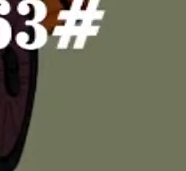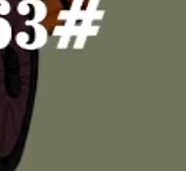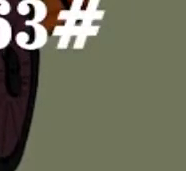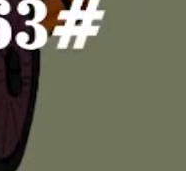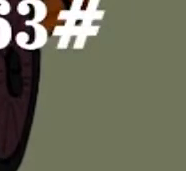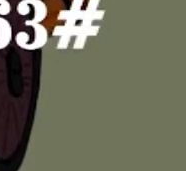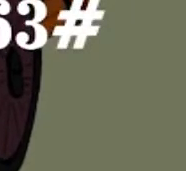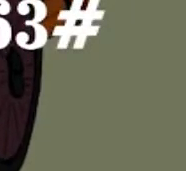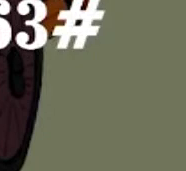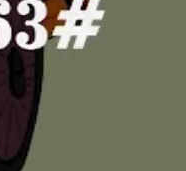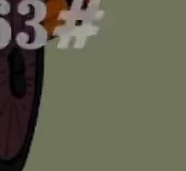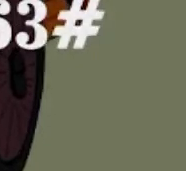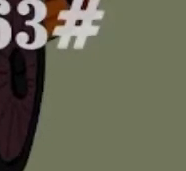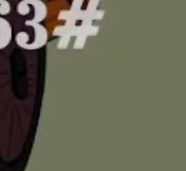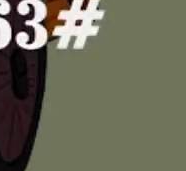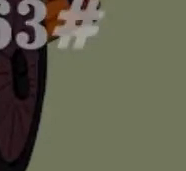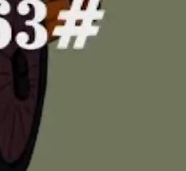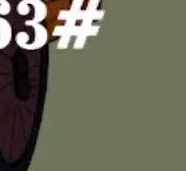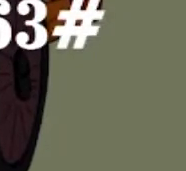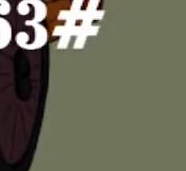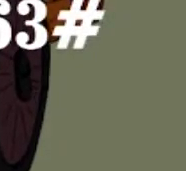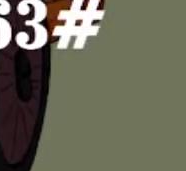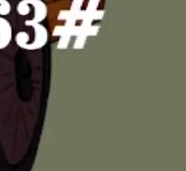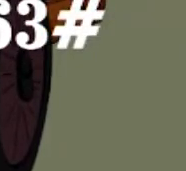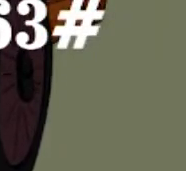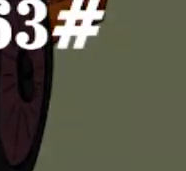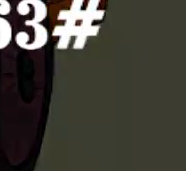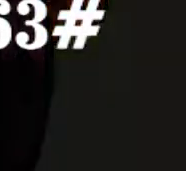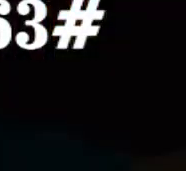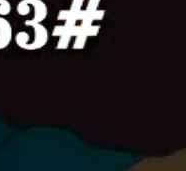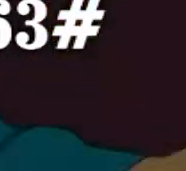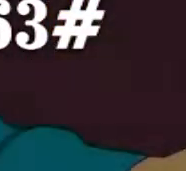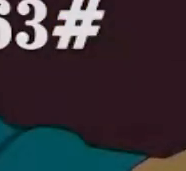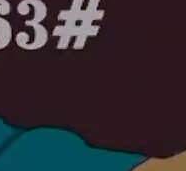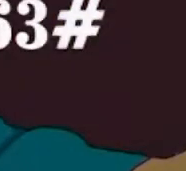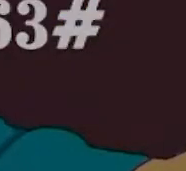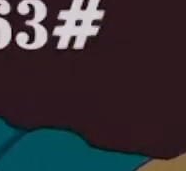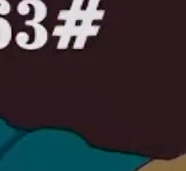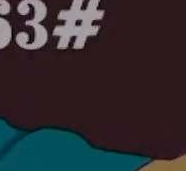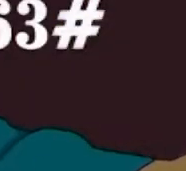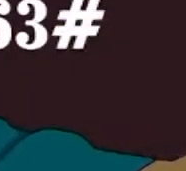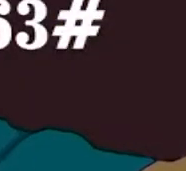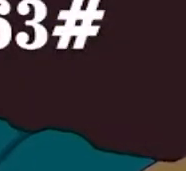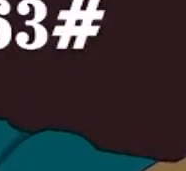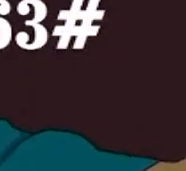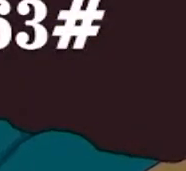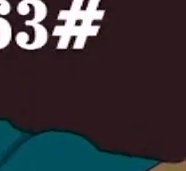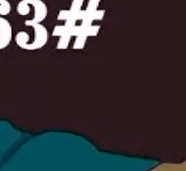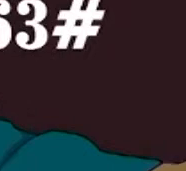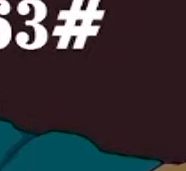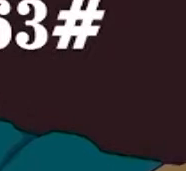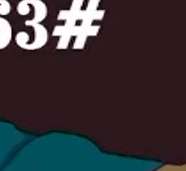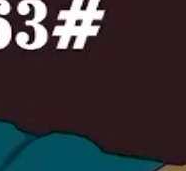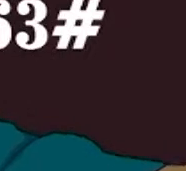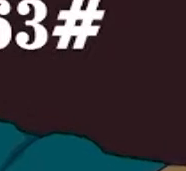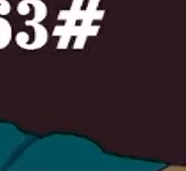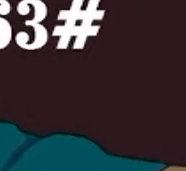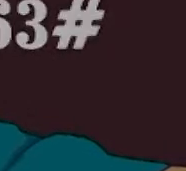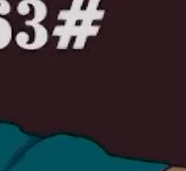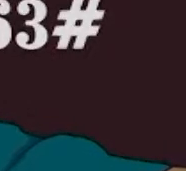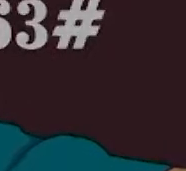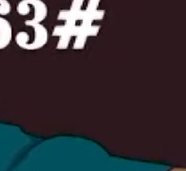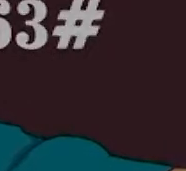Unavyo jikakamua kupata ufanisi, ndivyo utakavyo furahi baada ya kufanikiwa. Usisubiri kusukumwa na